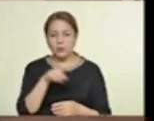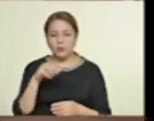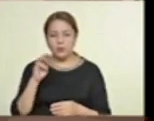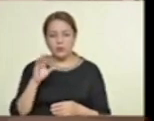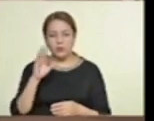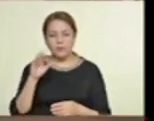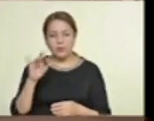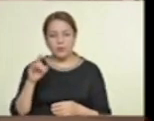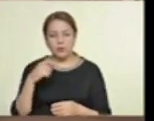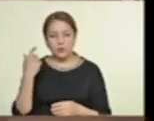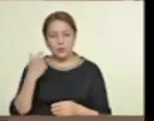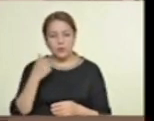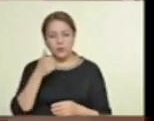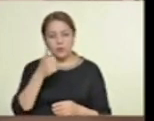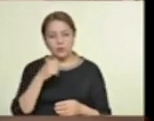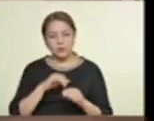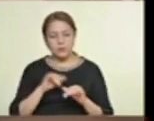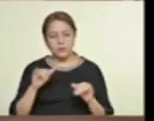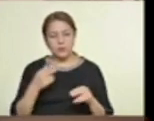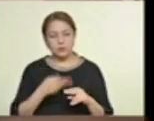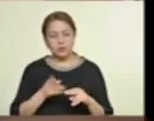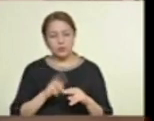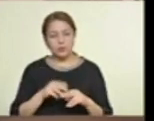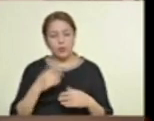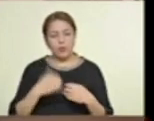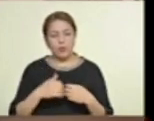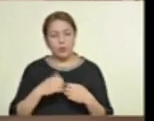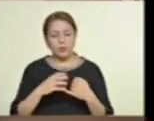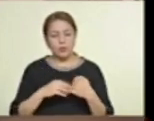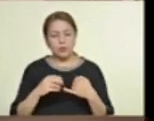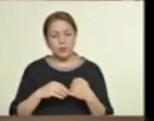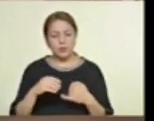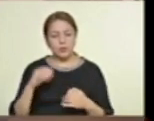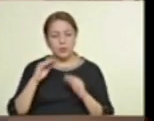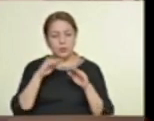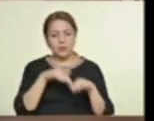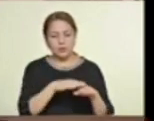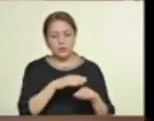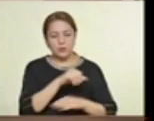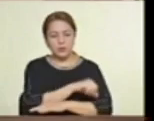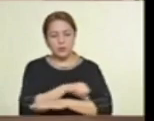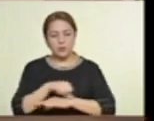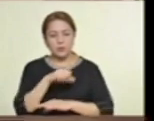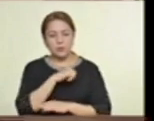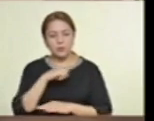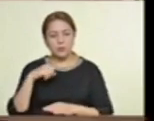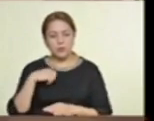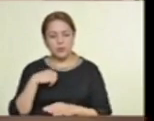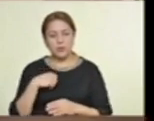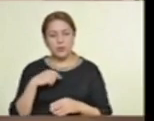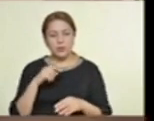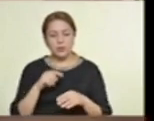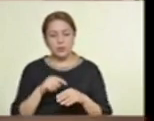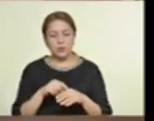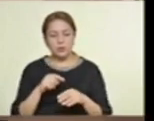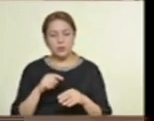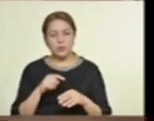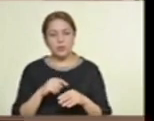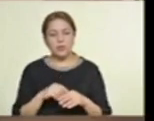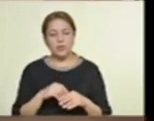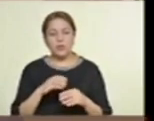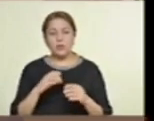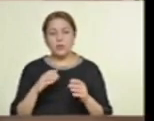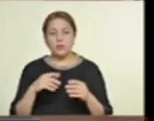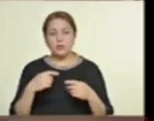yaxshi rivojlanganligi uchun O'rta yer dengizi qirg'oqlarida bir qancha o'zlariga tegishli savdo markazlari, ya'ni